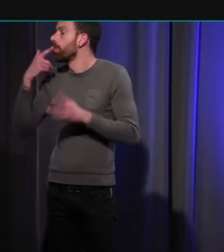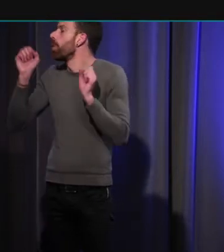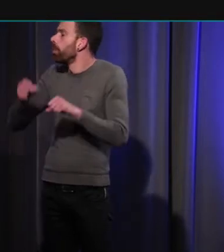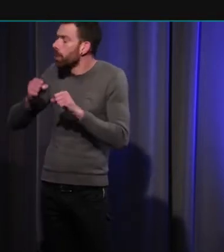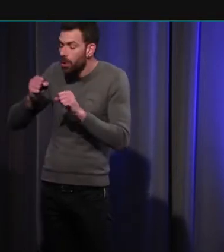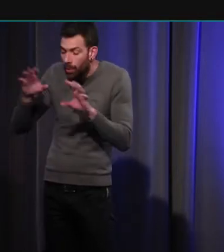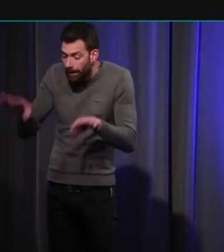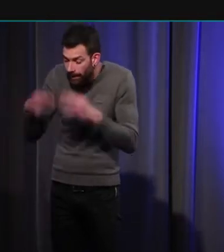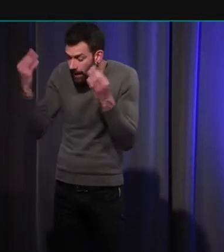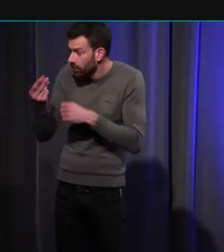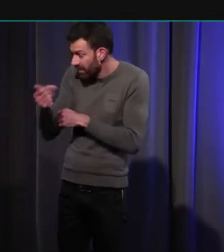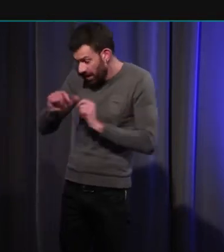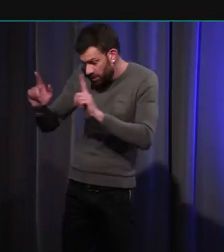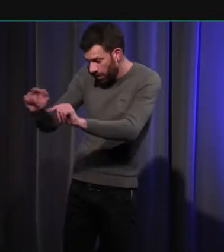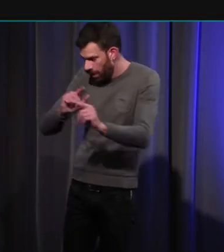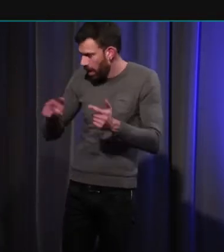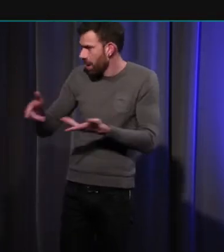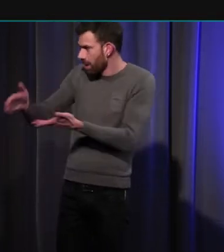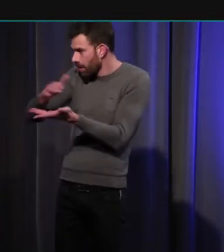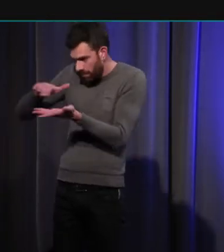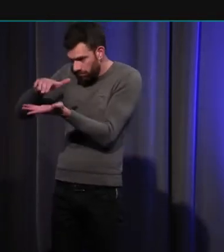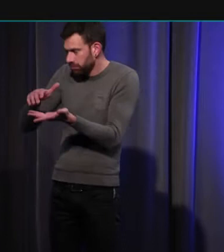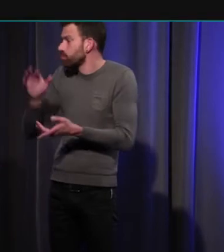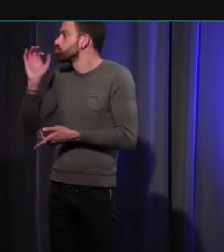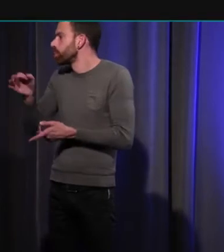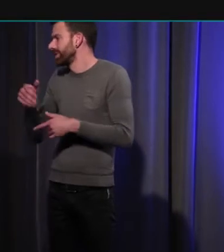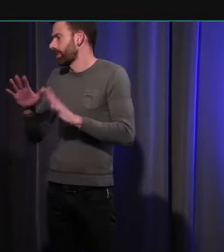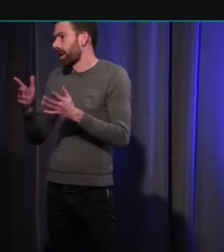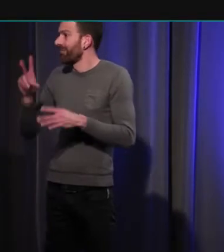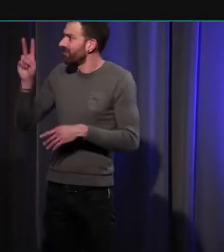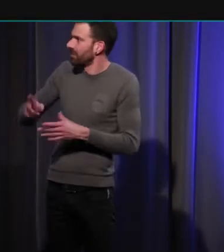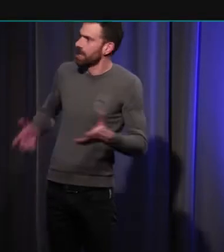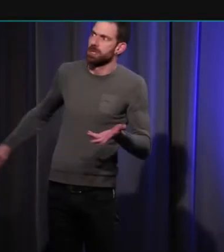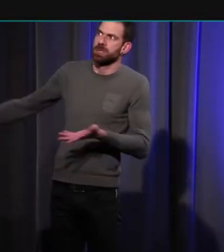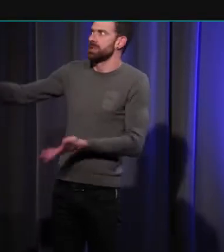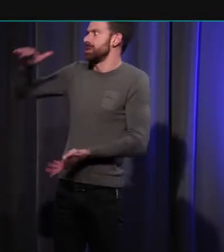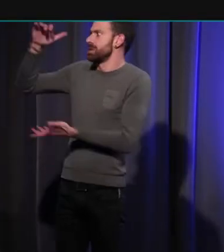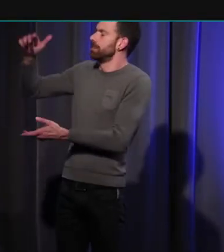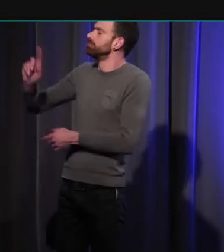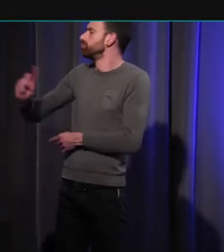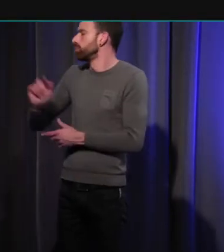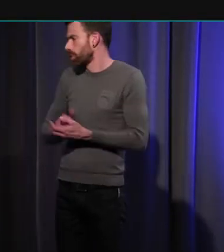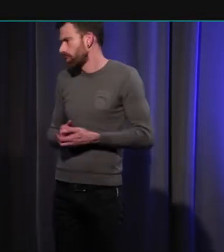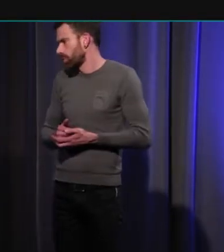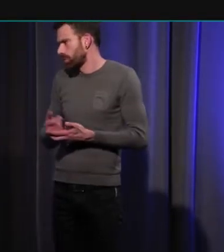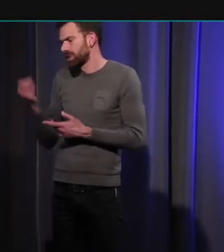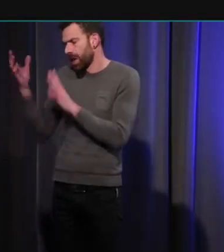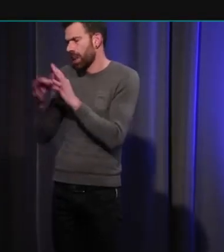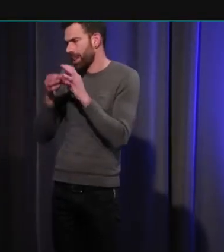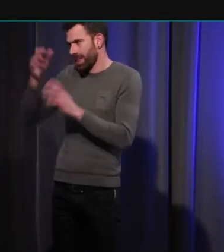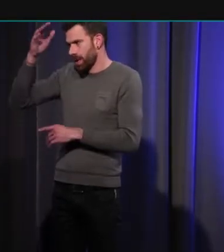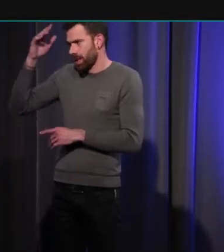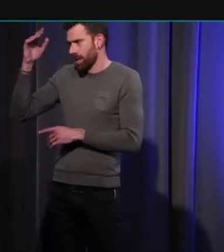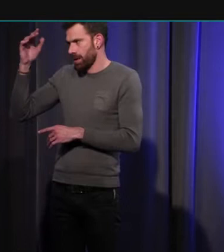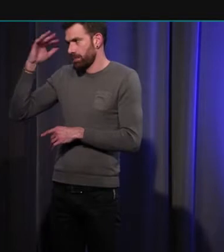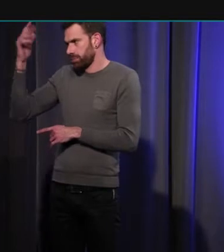monétaire de trésors comme on a parfois mais c'est sur cet ami de mais c'est lié à cette réputation de banquiers qu'ils avaient